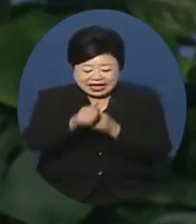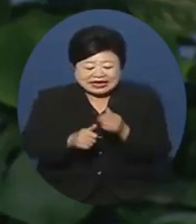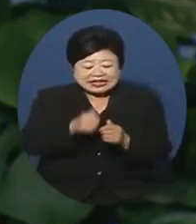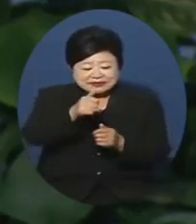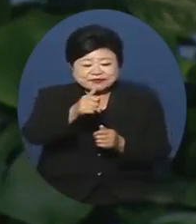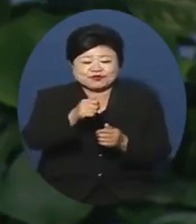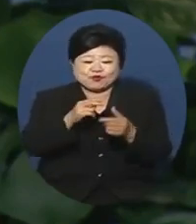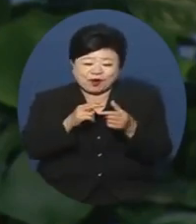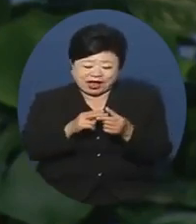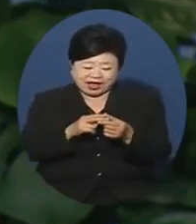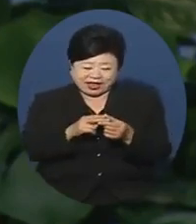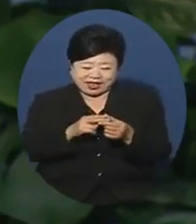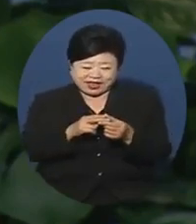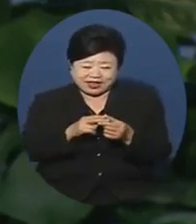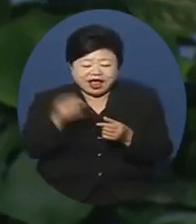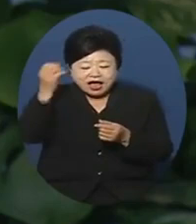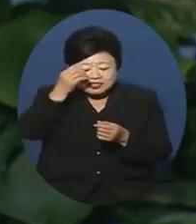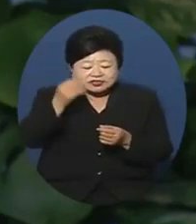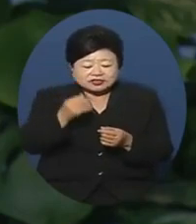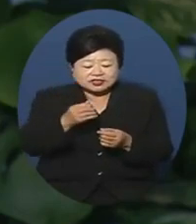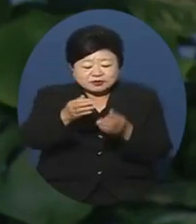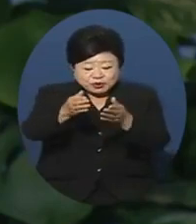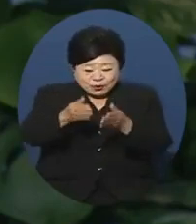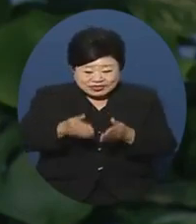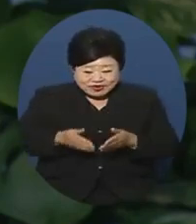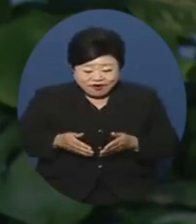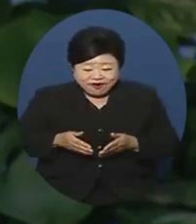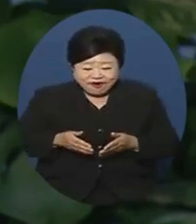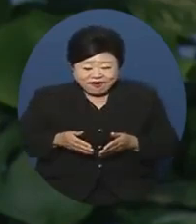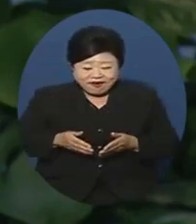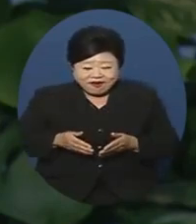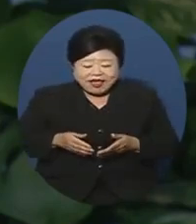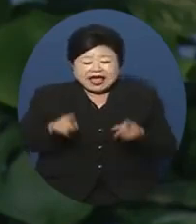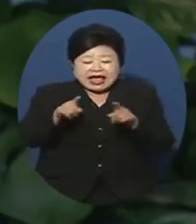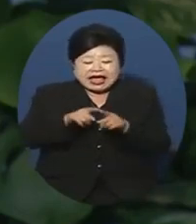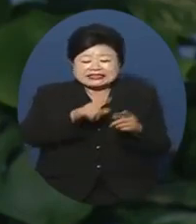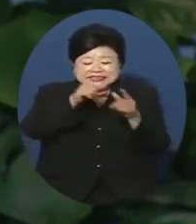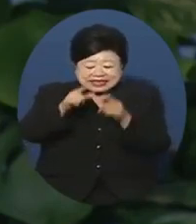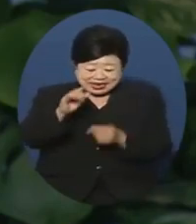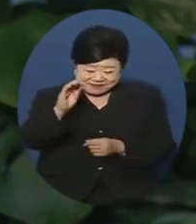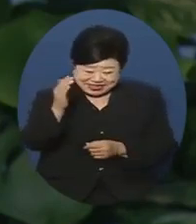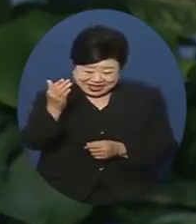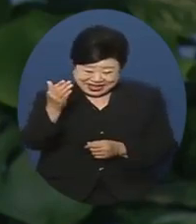하나님과 성령을 통해서 같이 살면